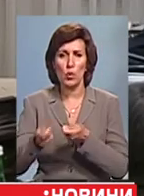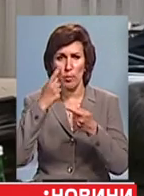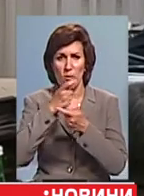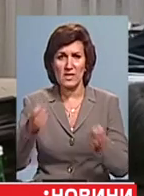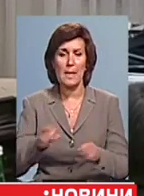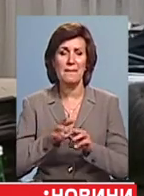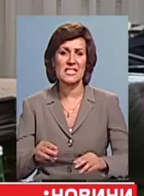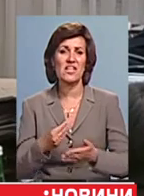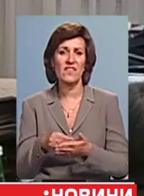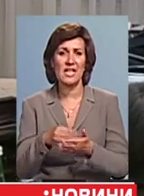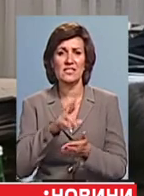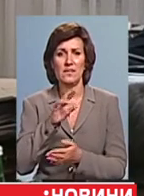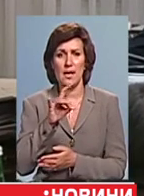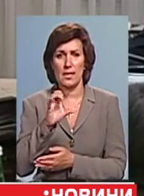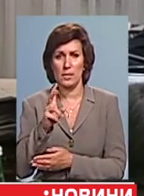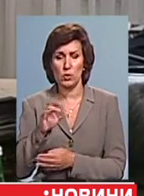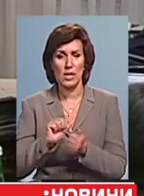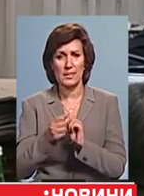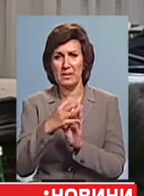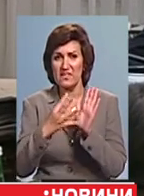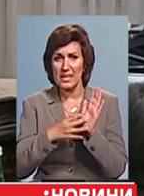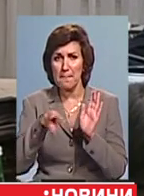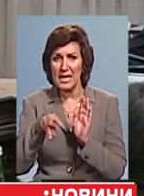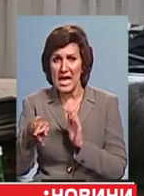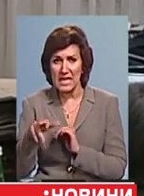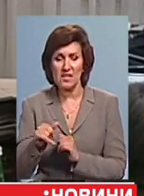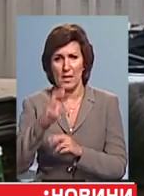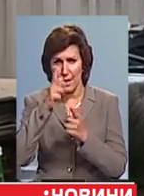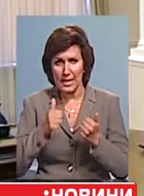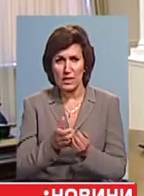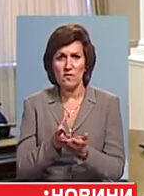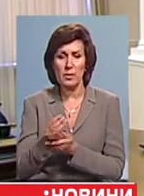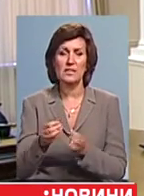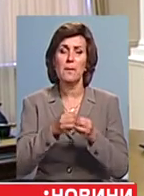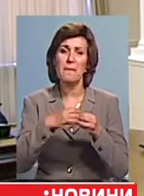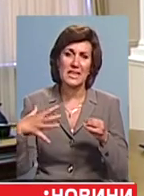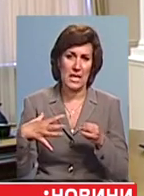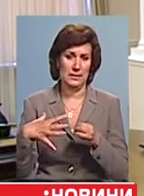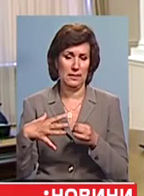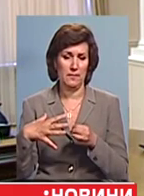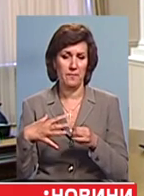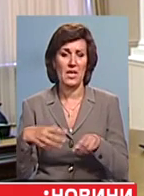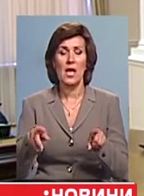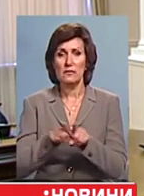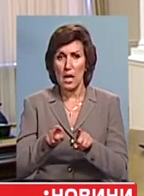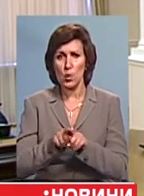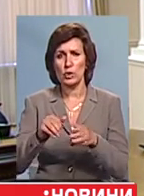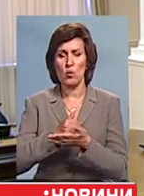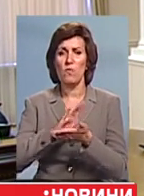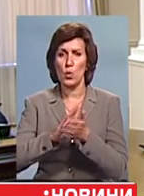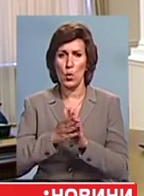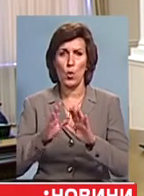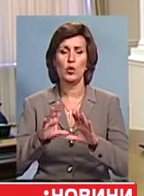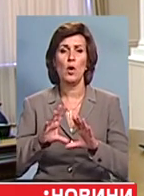фінансів Наталія Яресько. Тож, замість 19 мільярдів, країна виплачуватиме близько 15. Також за новою